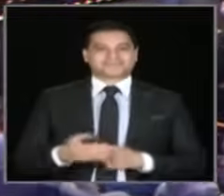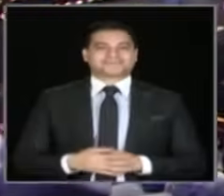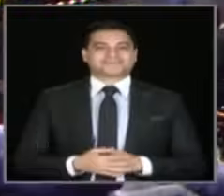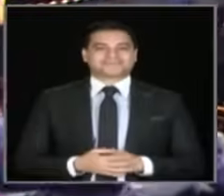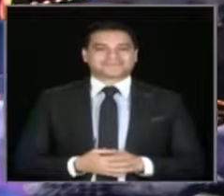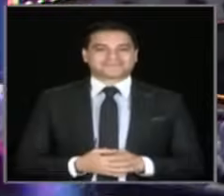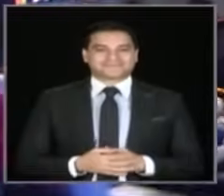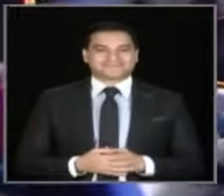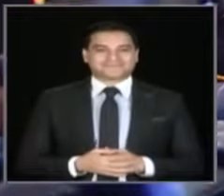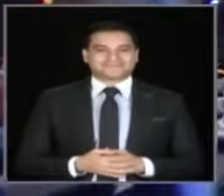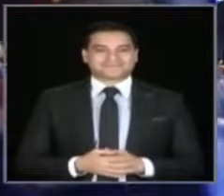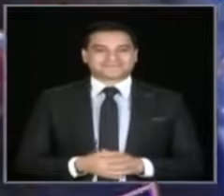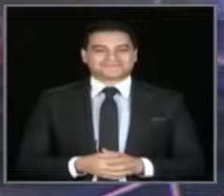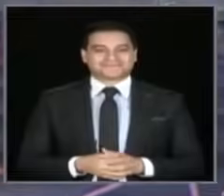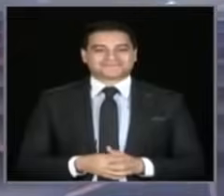والعباقرة.